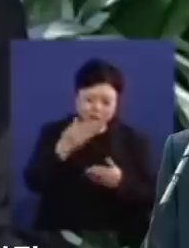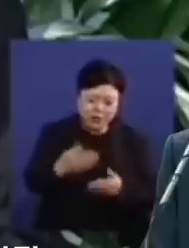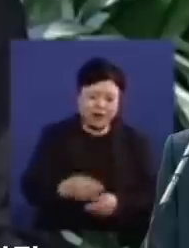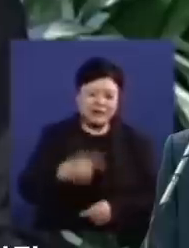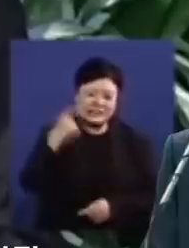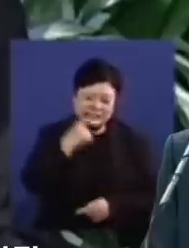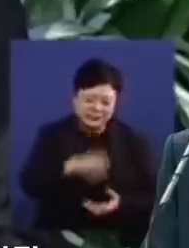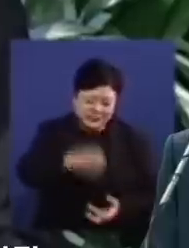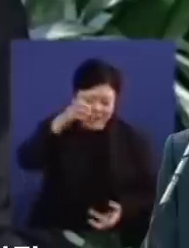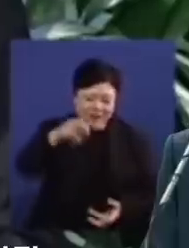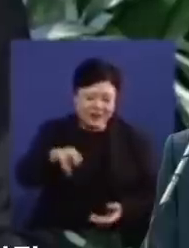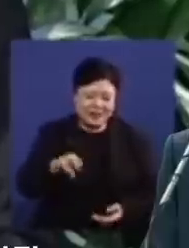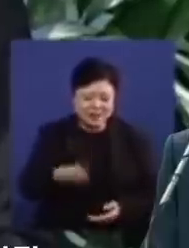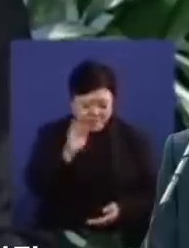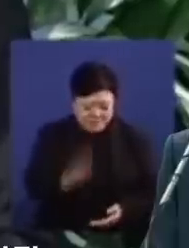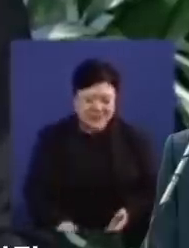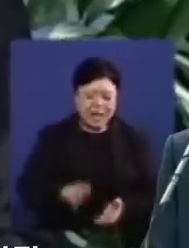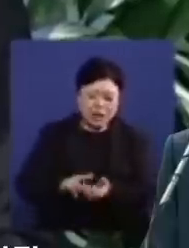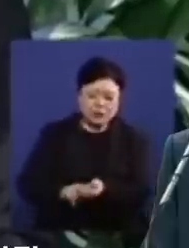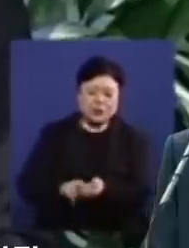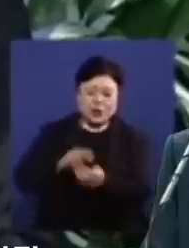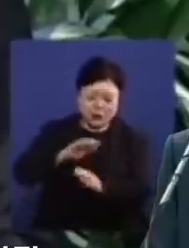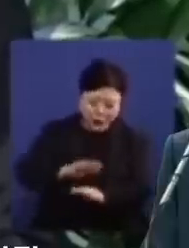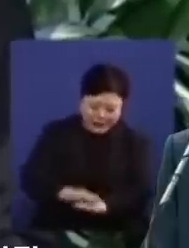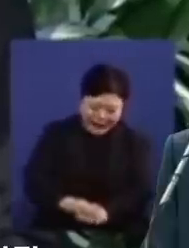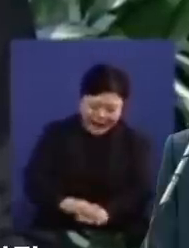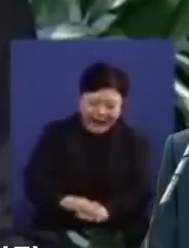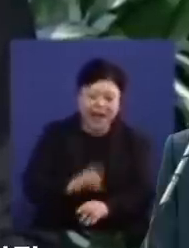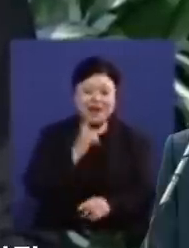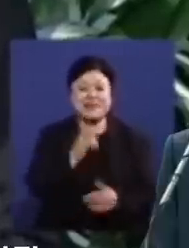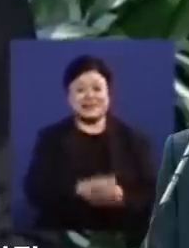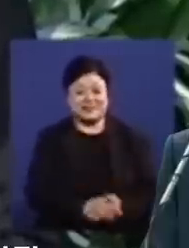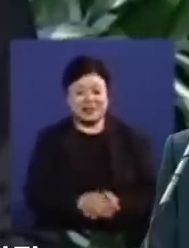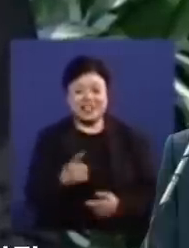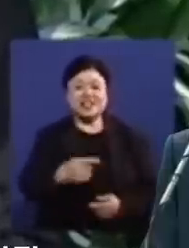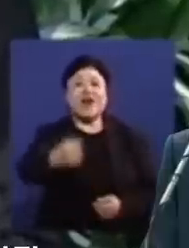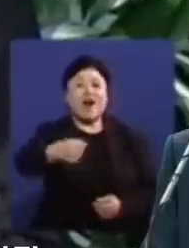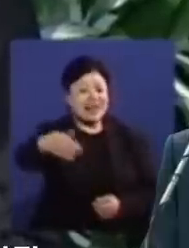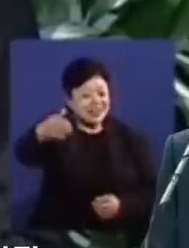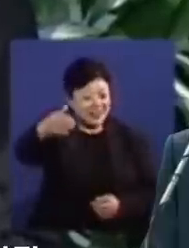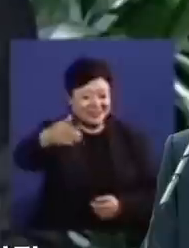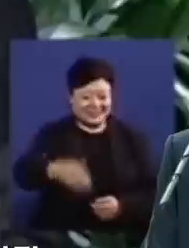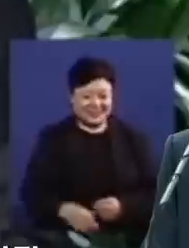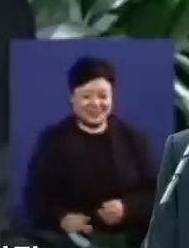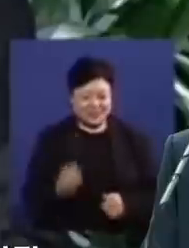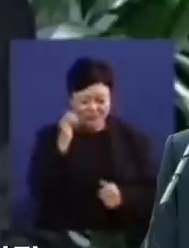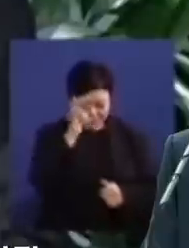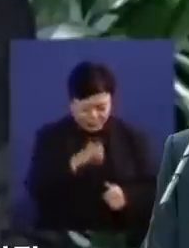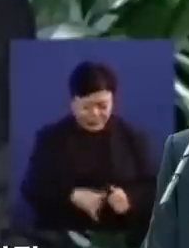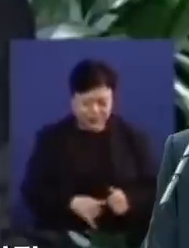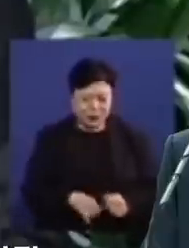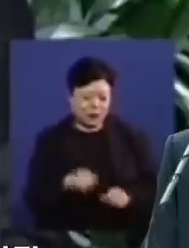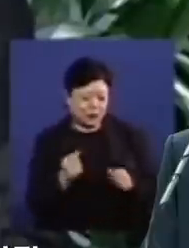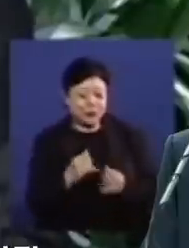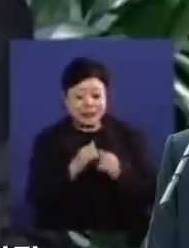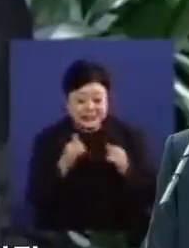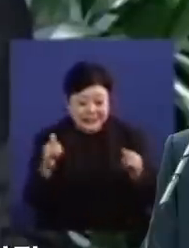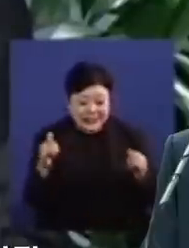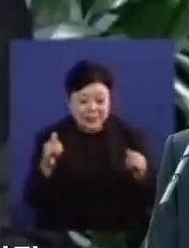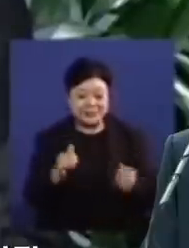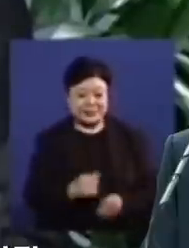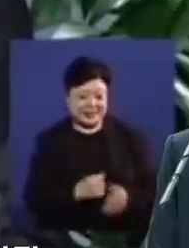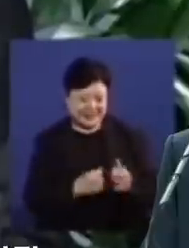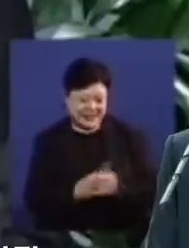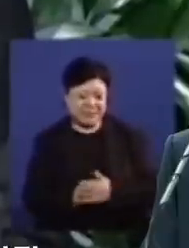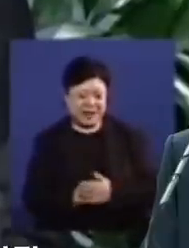이 금덩어리를 우물 바닥에 숨겨놓은 것이다. 이건 너 것이다. 나를 순종한 그 대가로